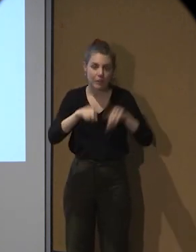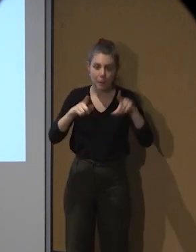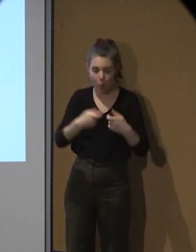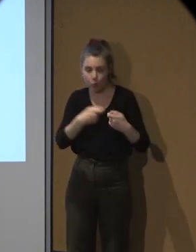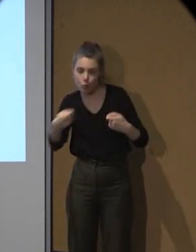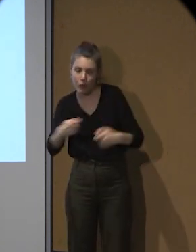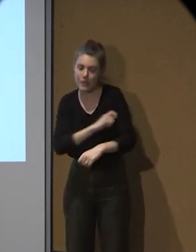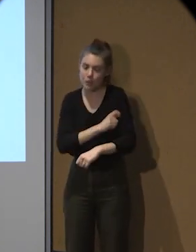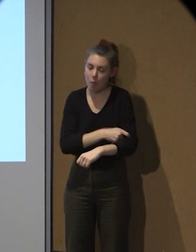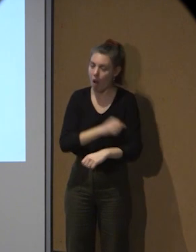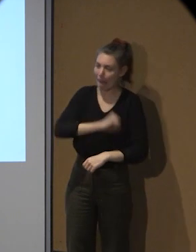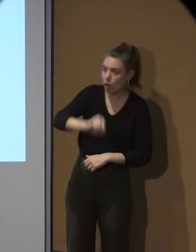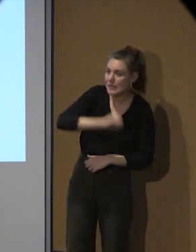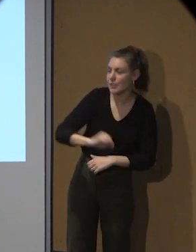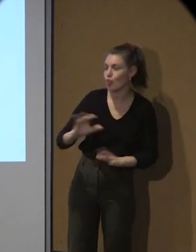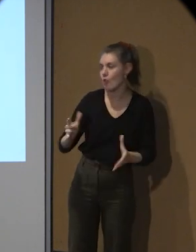Ouais. Voilà.